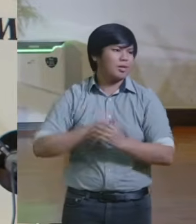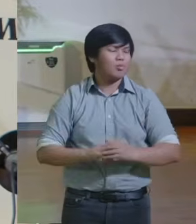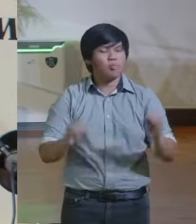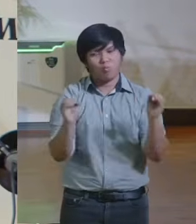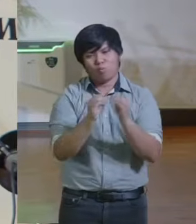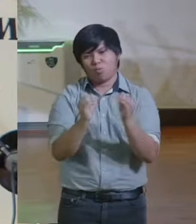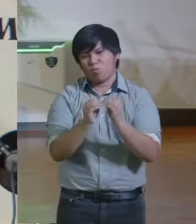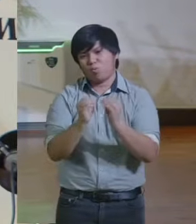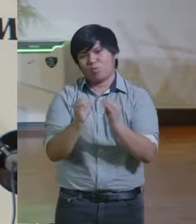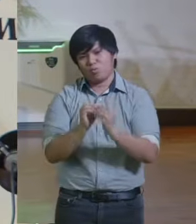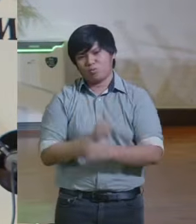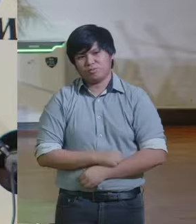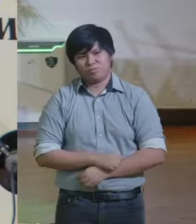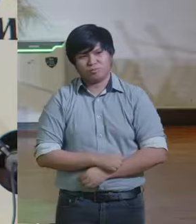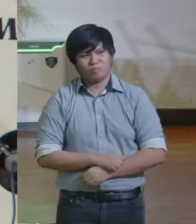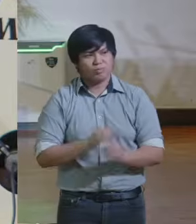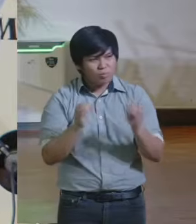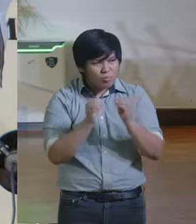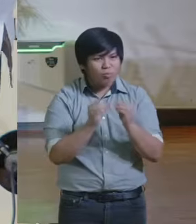is more.